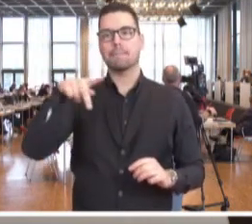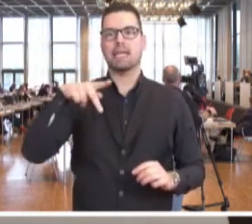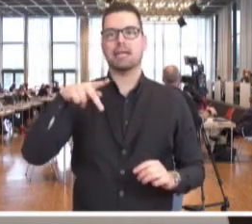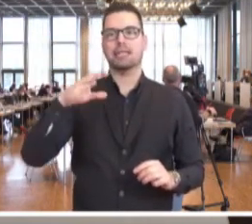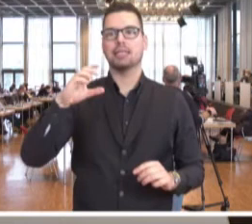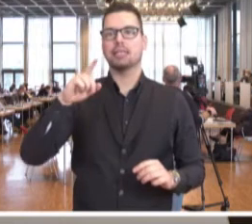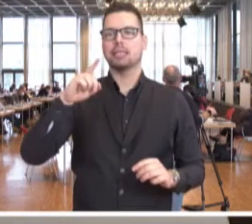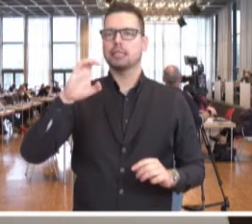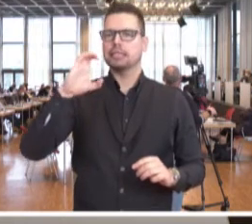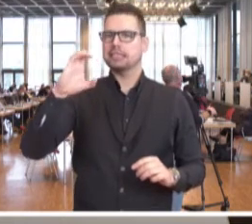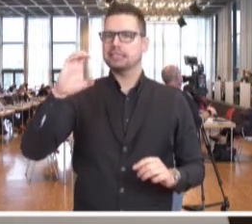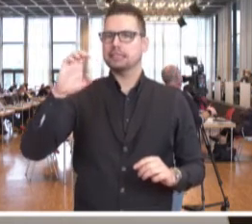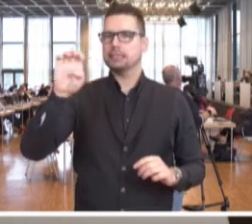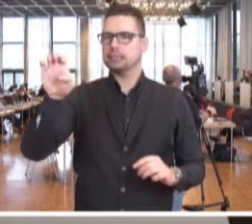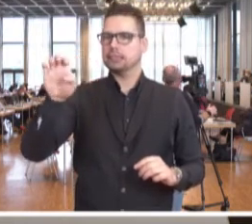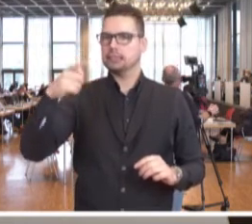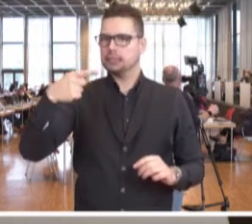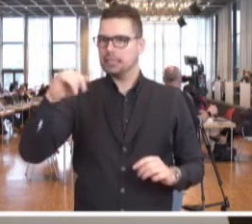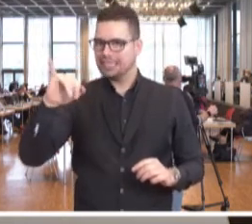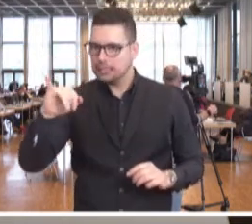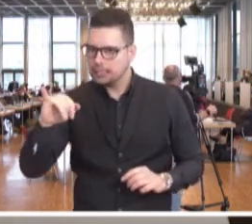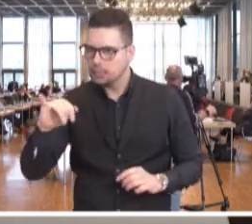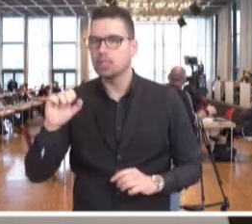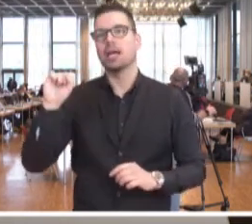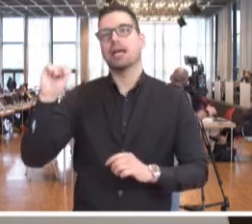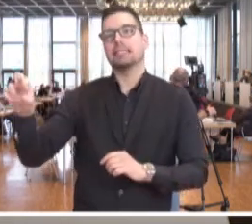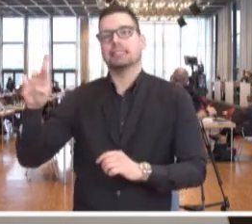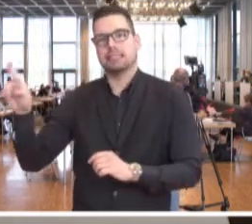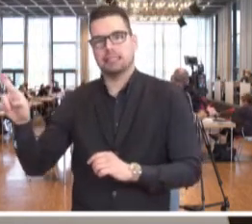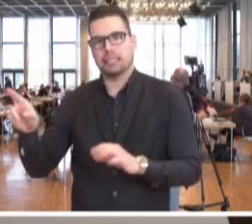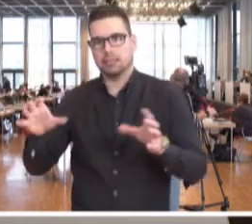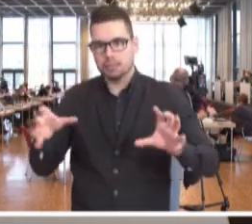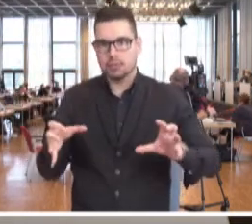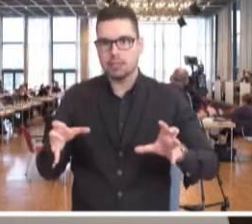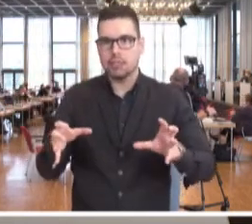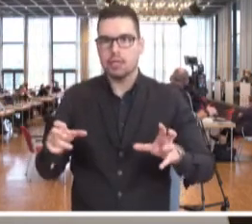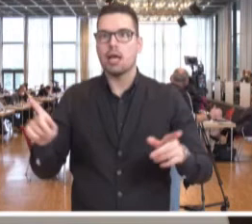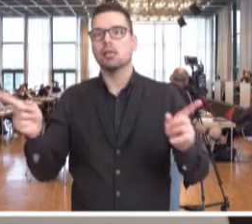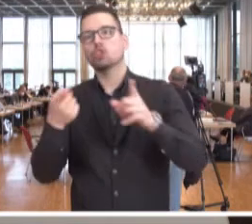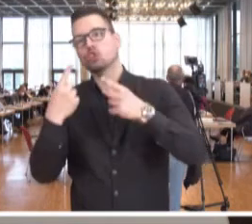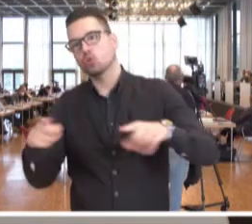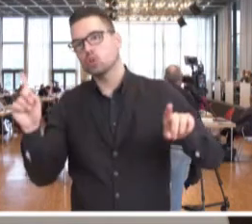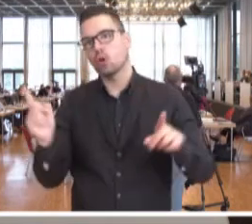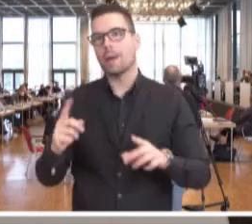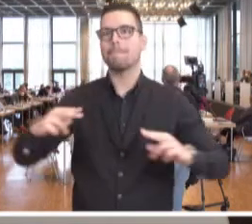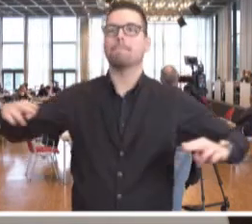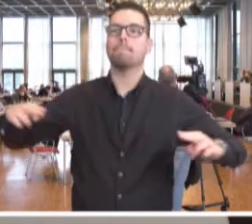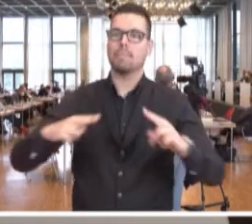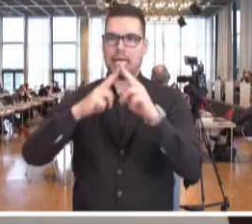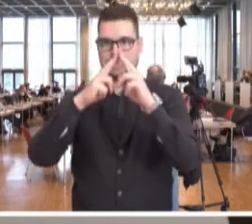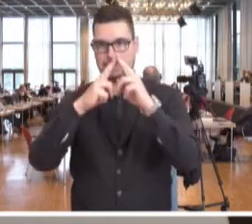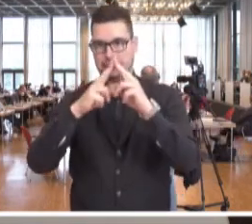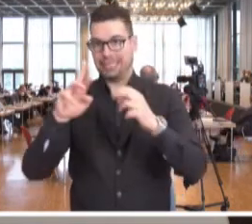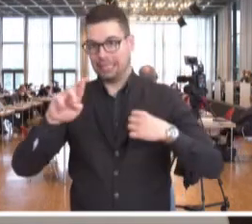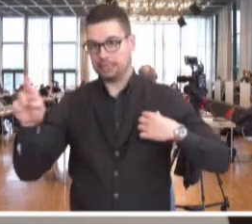der im saarländischen Rundfunk die Sendung machte, Chanson de Paris. Er war in der Resistance, dieser Mann,